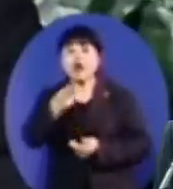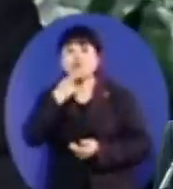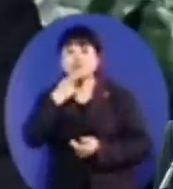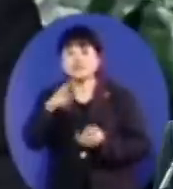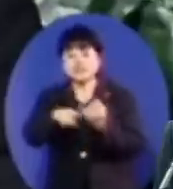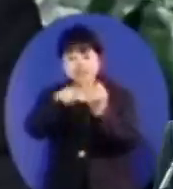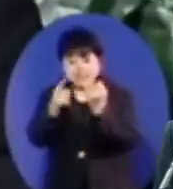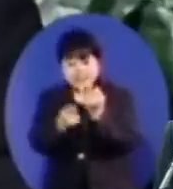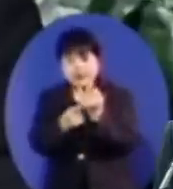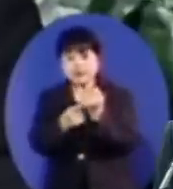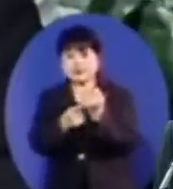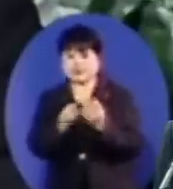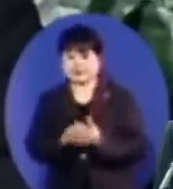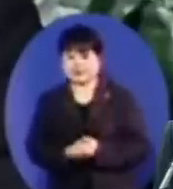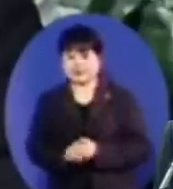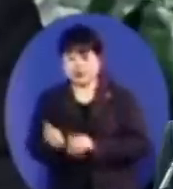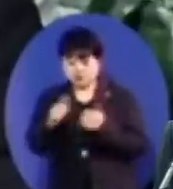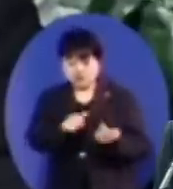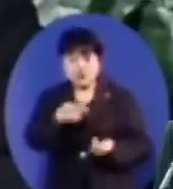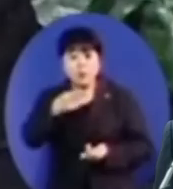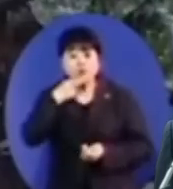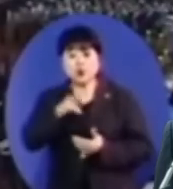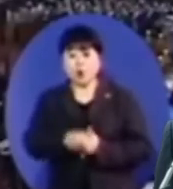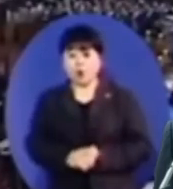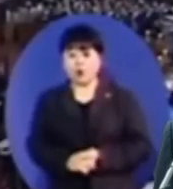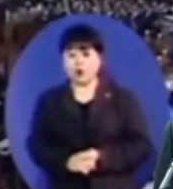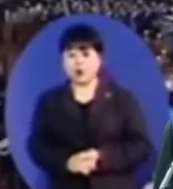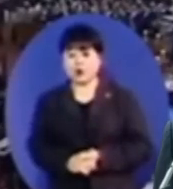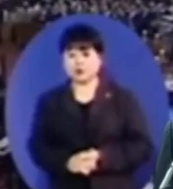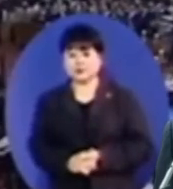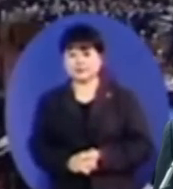잉태된 분이므로 죽음이 없습니다.